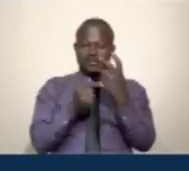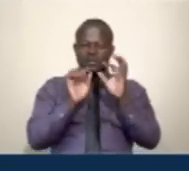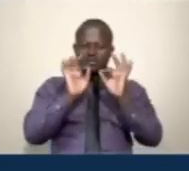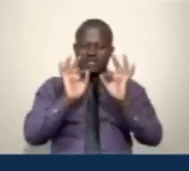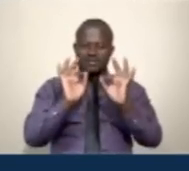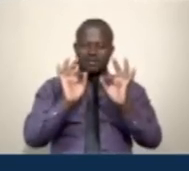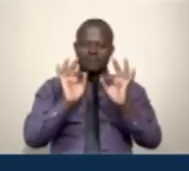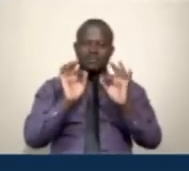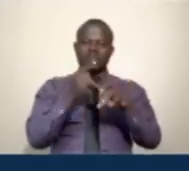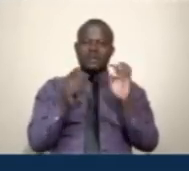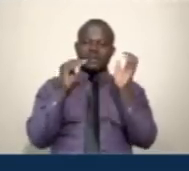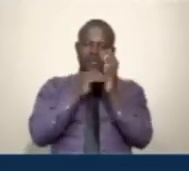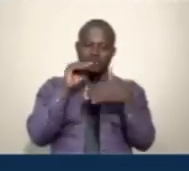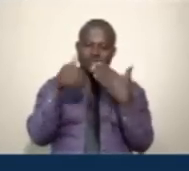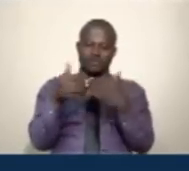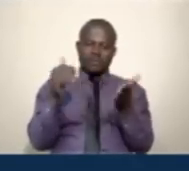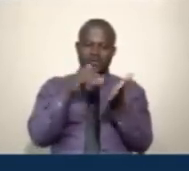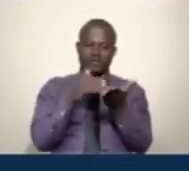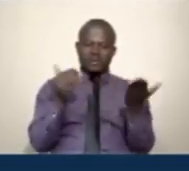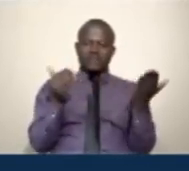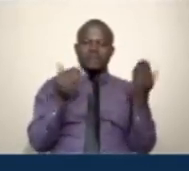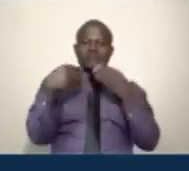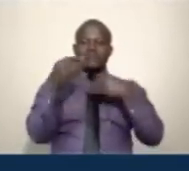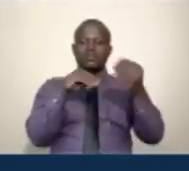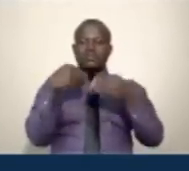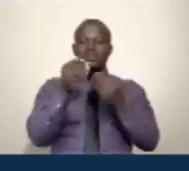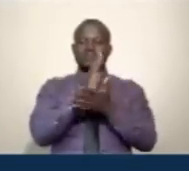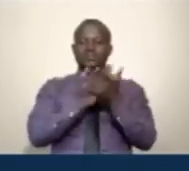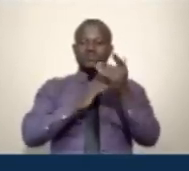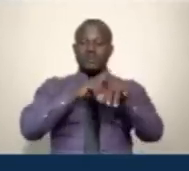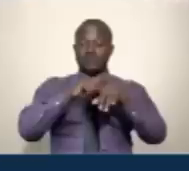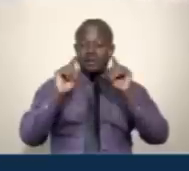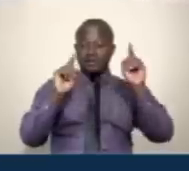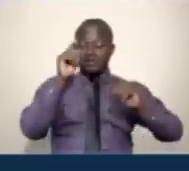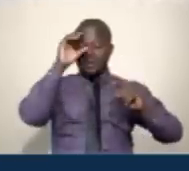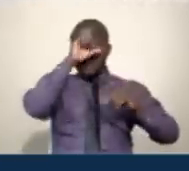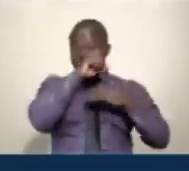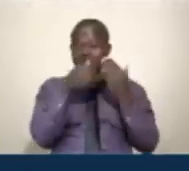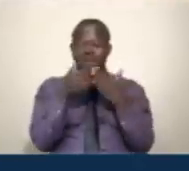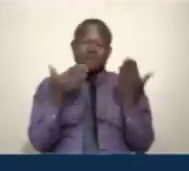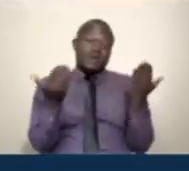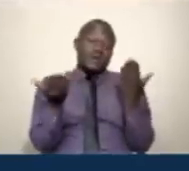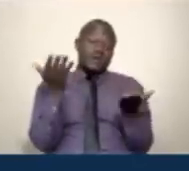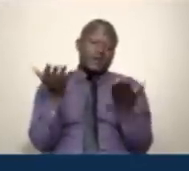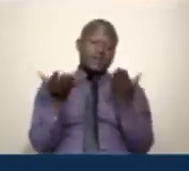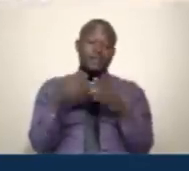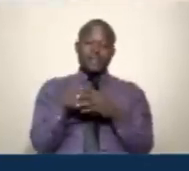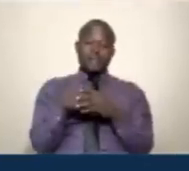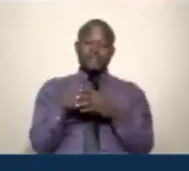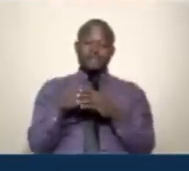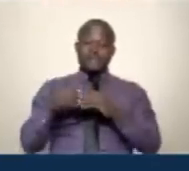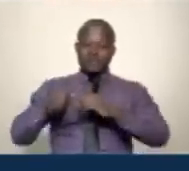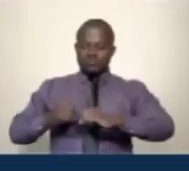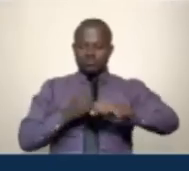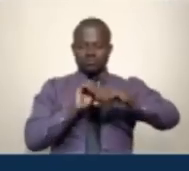bikeye ariko nanone ibikoresho bimwe nkabibura wenda nk'ama ponceuse